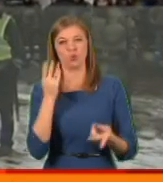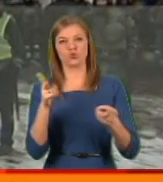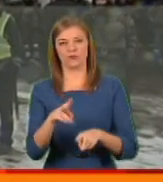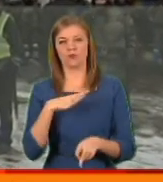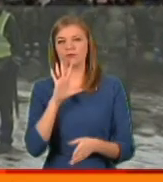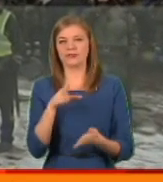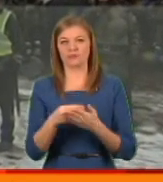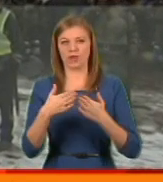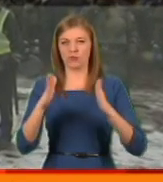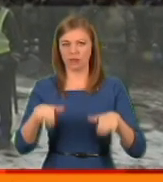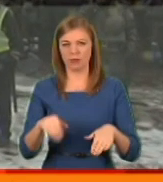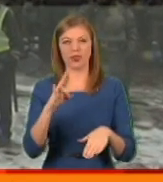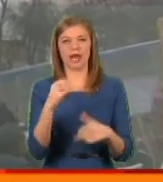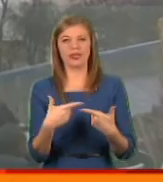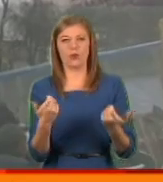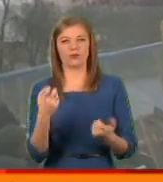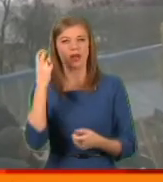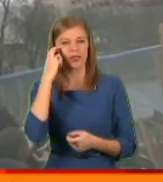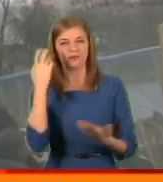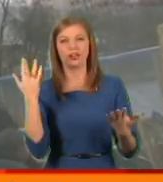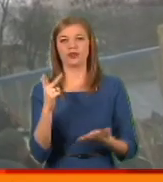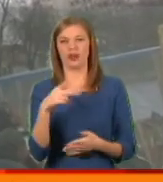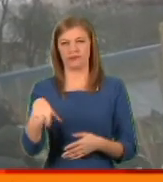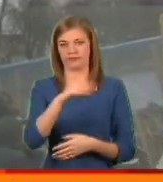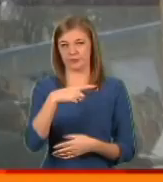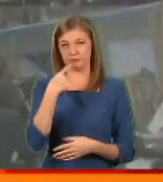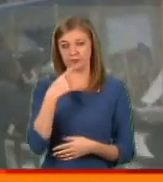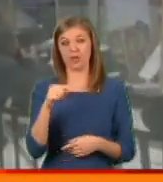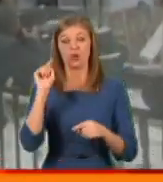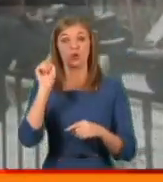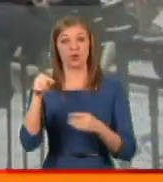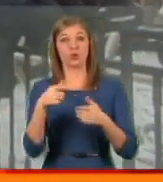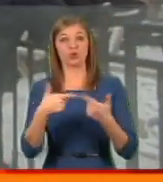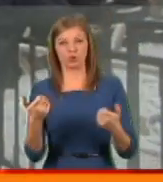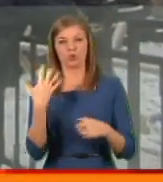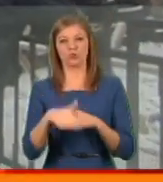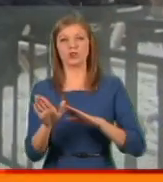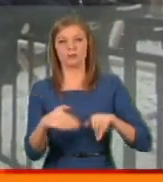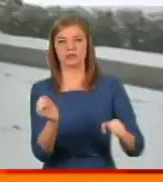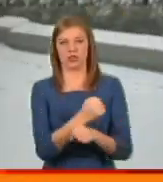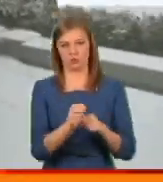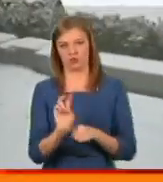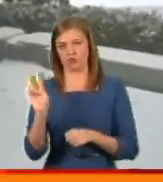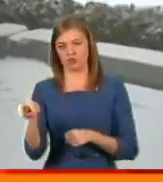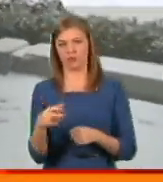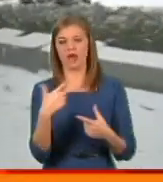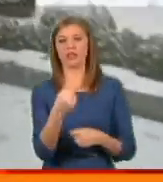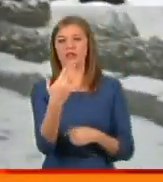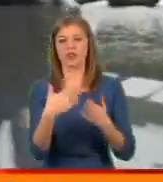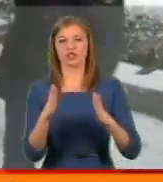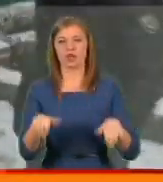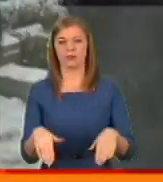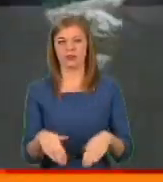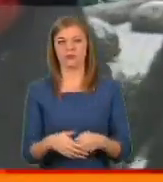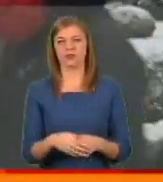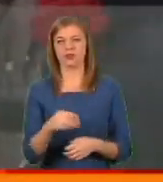в своєму наметі, а не в готелі «Київ», як йому закидають. Каже, туди пішов вже після сутичок. Де ваш намет?